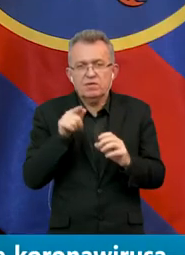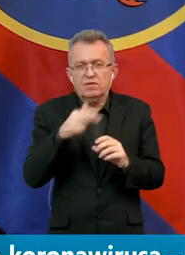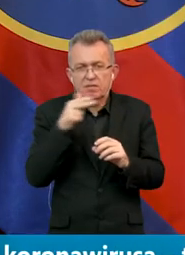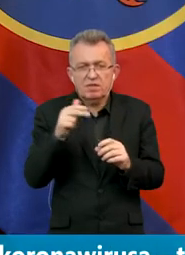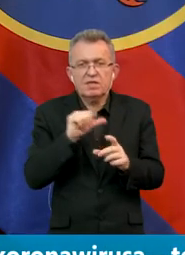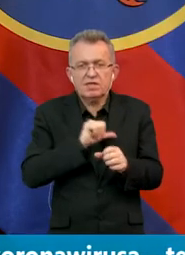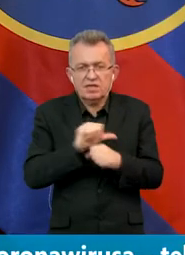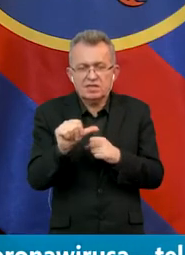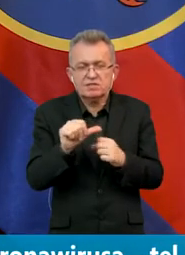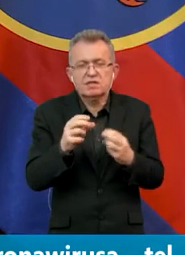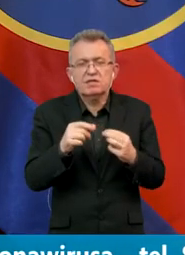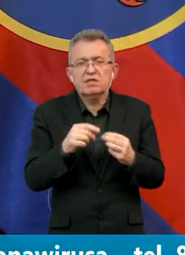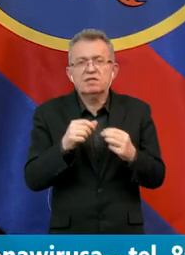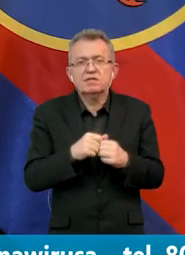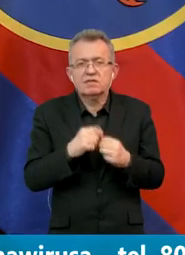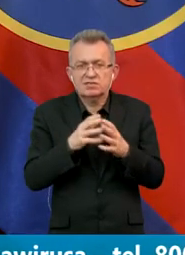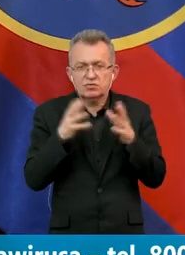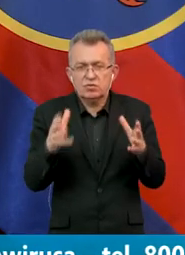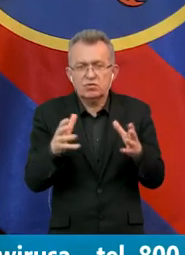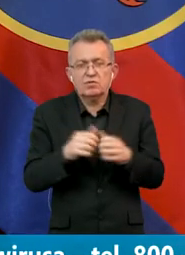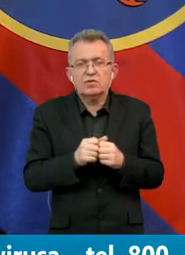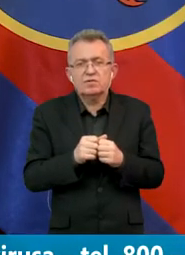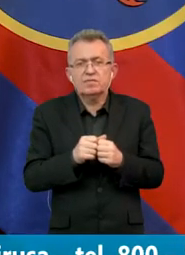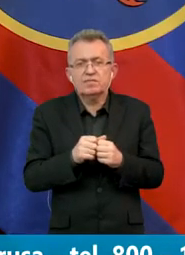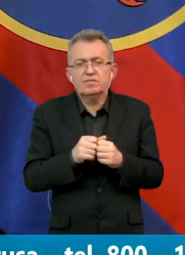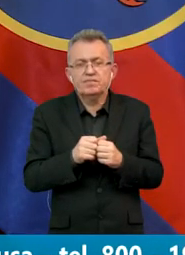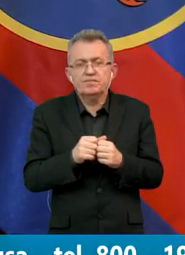jest bardzo, bardzo szeroki. Mamy teraz